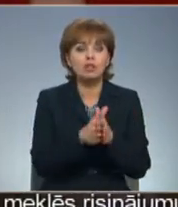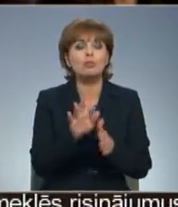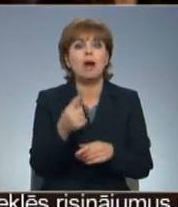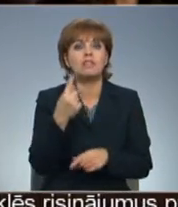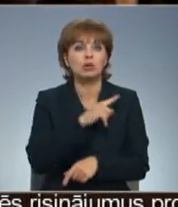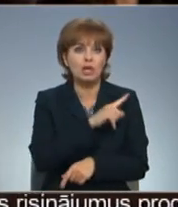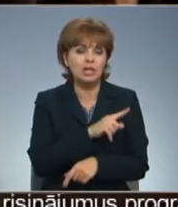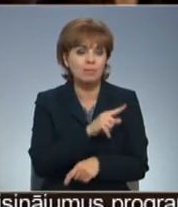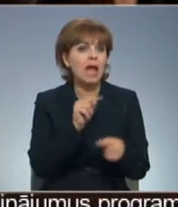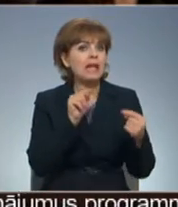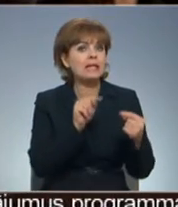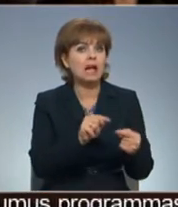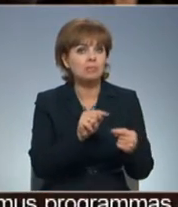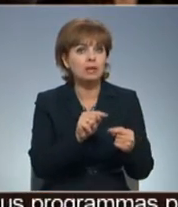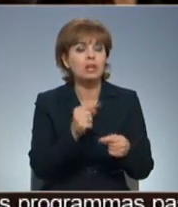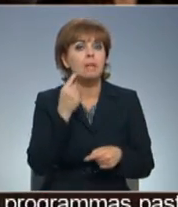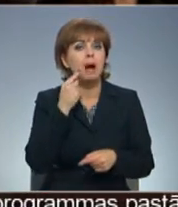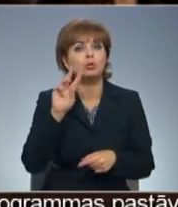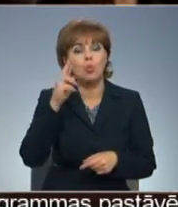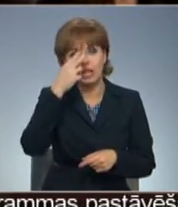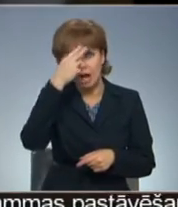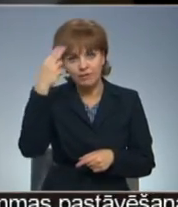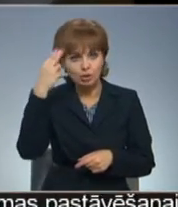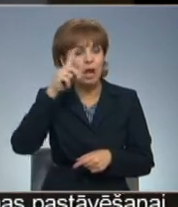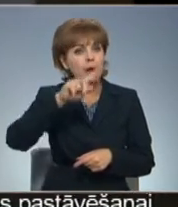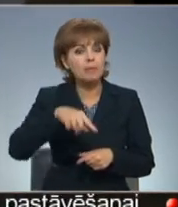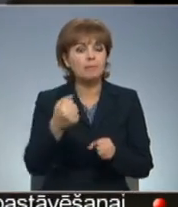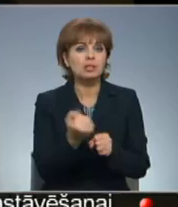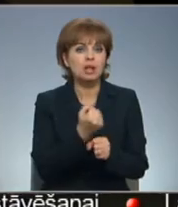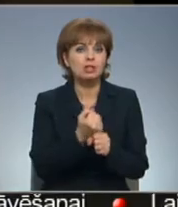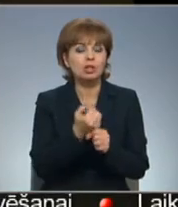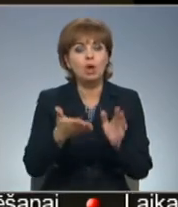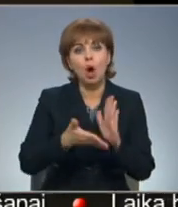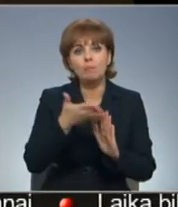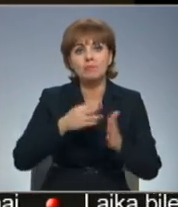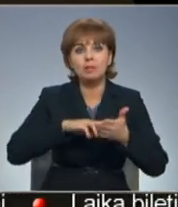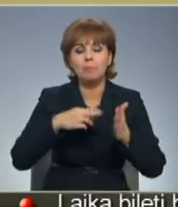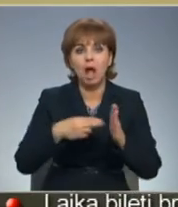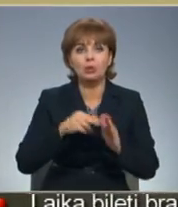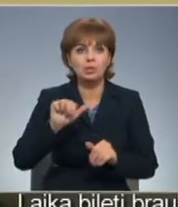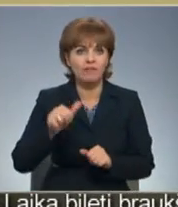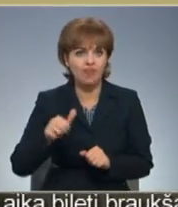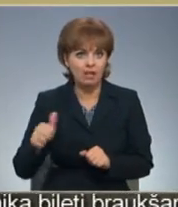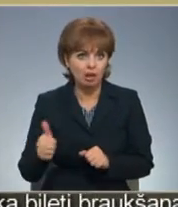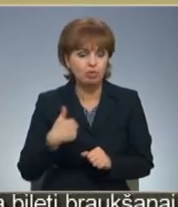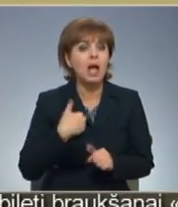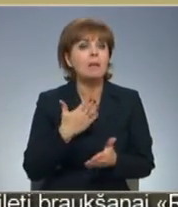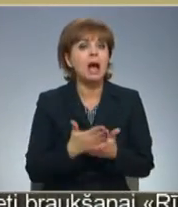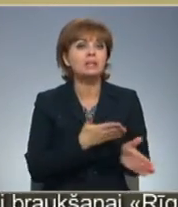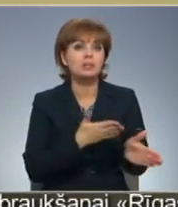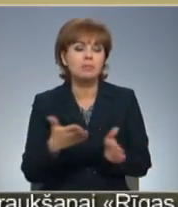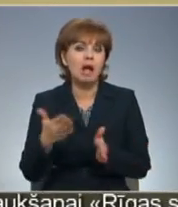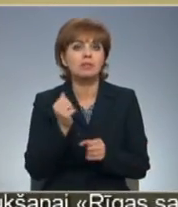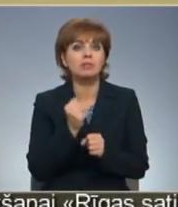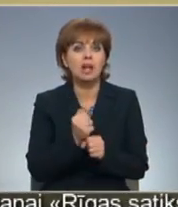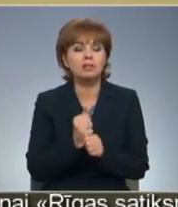iespēju viskrasāk iebilst Madonas otrā vidusskola, pieprasot izstrādāt vēl citus optimizācijas plāna variantus. Mēs esam gatavi strādāt pie